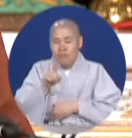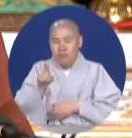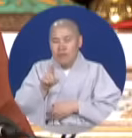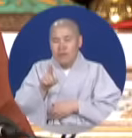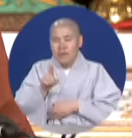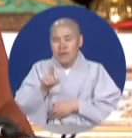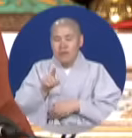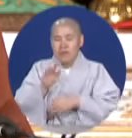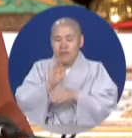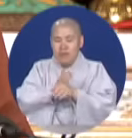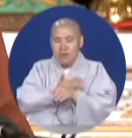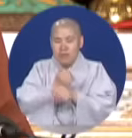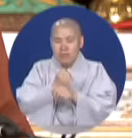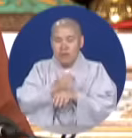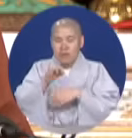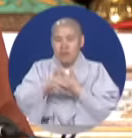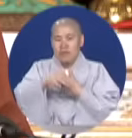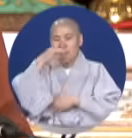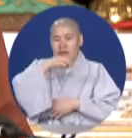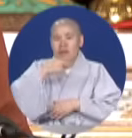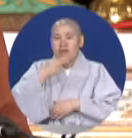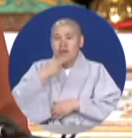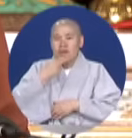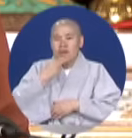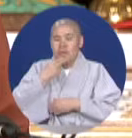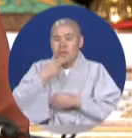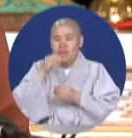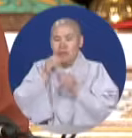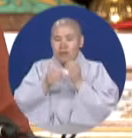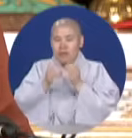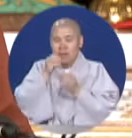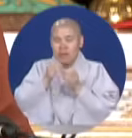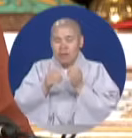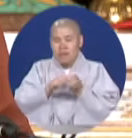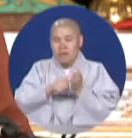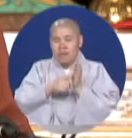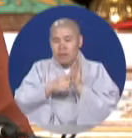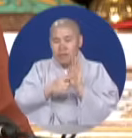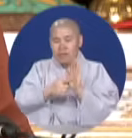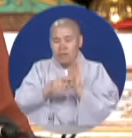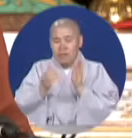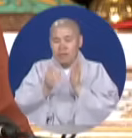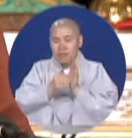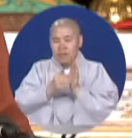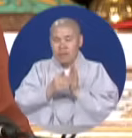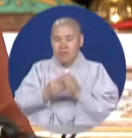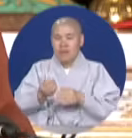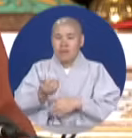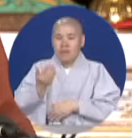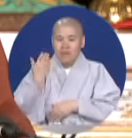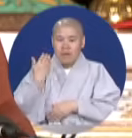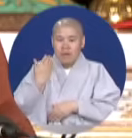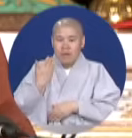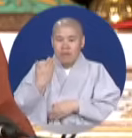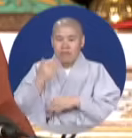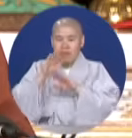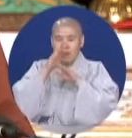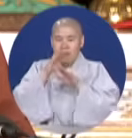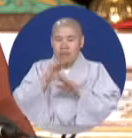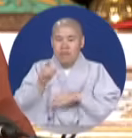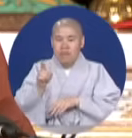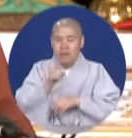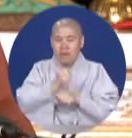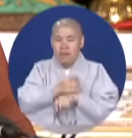무엇을 잘못하면 이익이 없다 이런 신무익을 발표를 하셨어요. 그런데 그 앞에 나오는 게